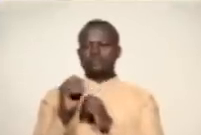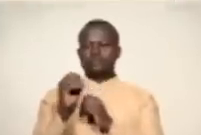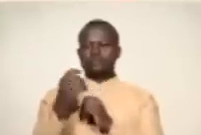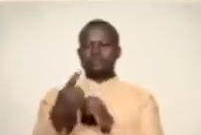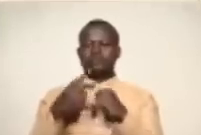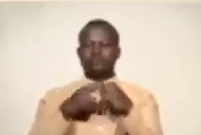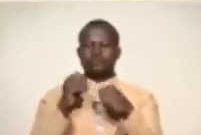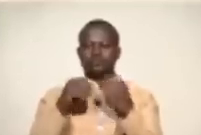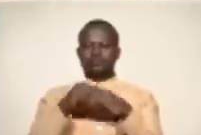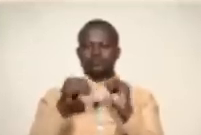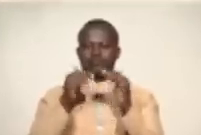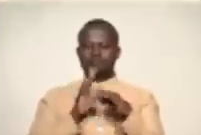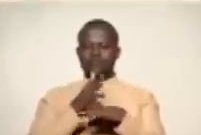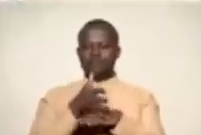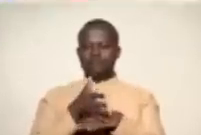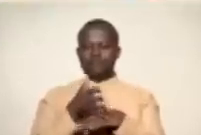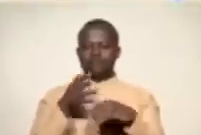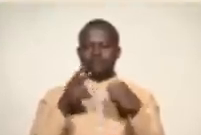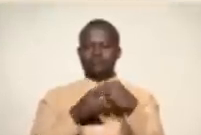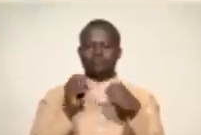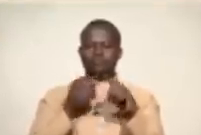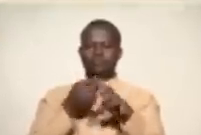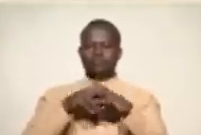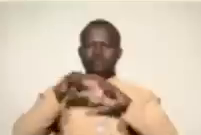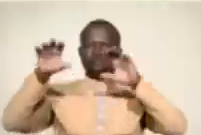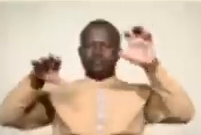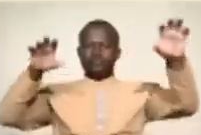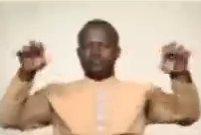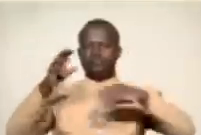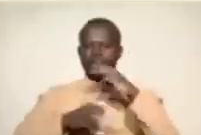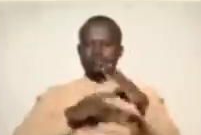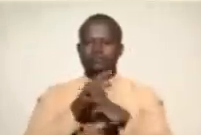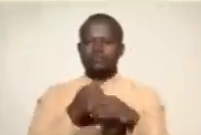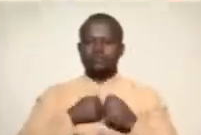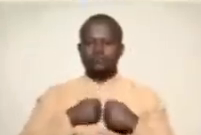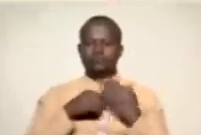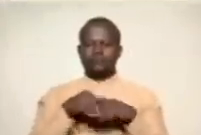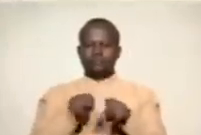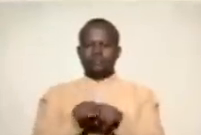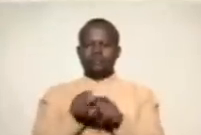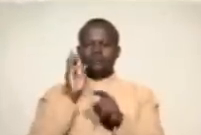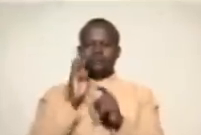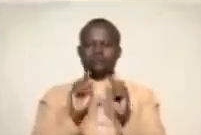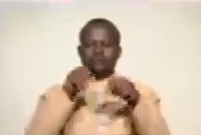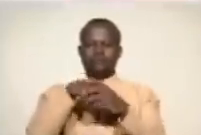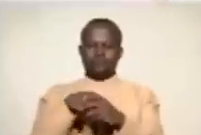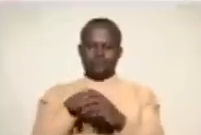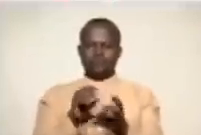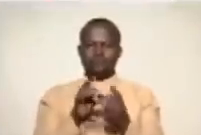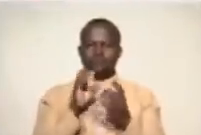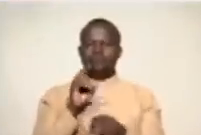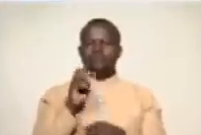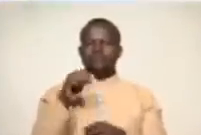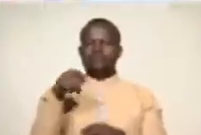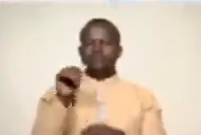170 kikaba kizitabirwa n'abakinnyi barenga 700 baturutse hirya no hino ku isi. U Rwanda rero narwo ruri mu bihugu bizitabira imikino ya Special Olympics